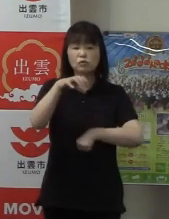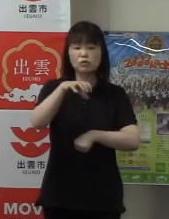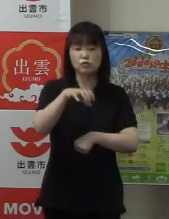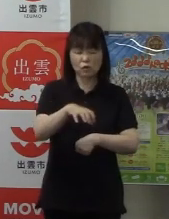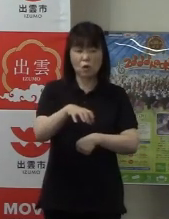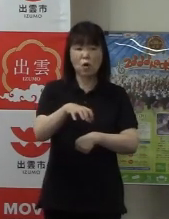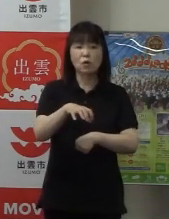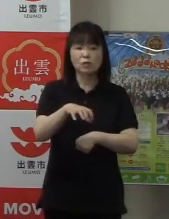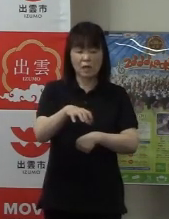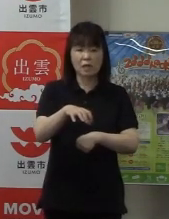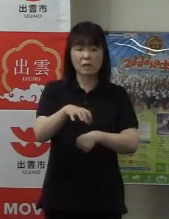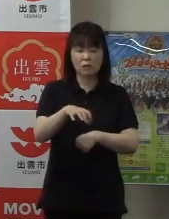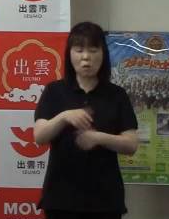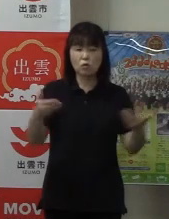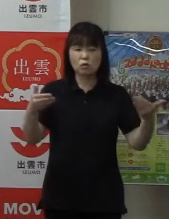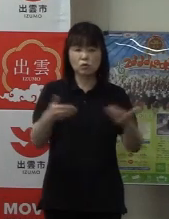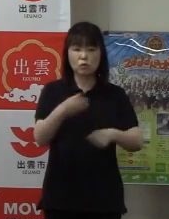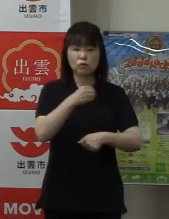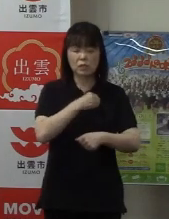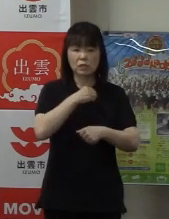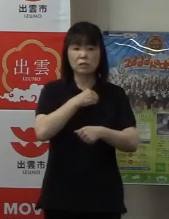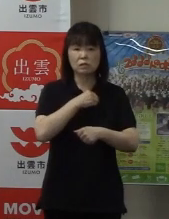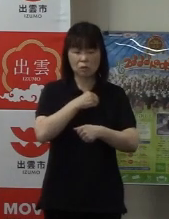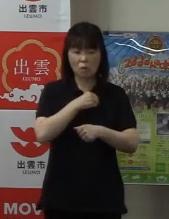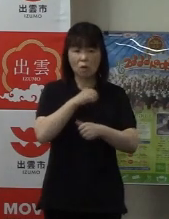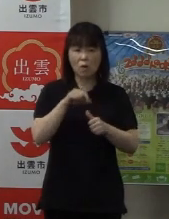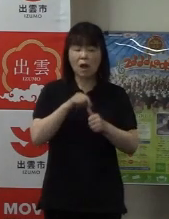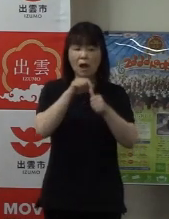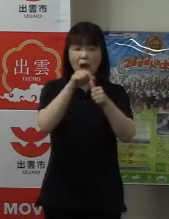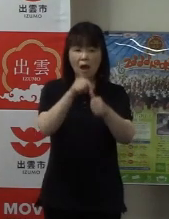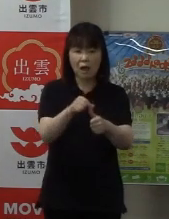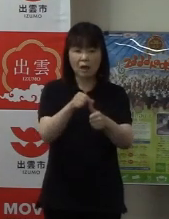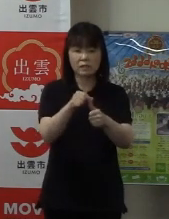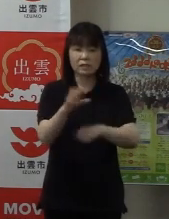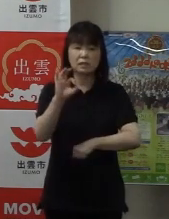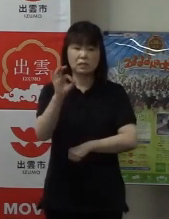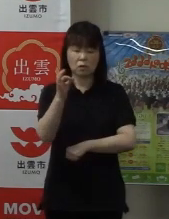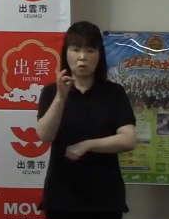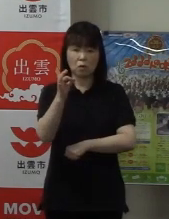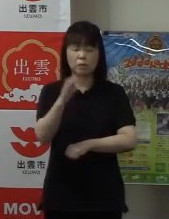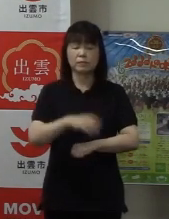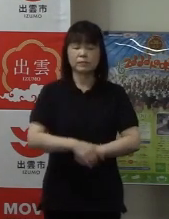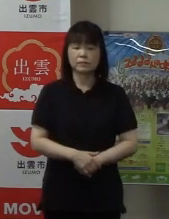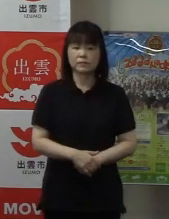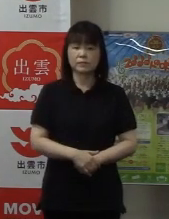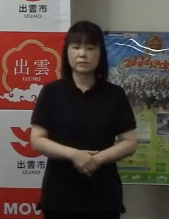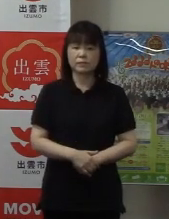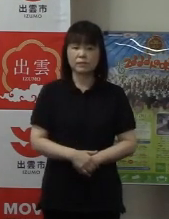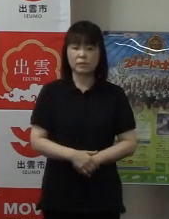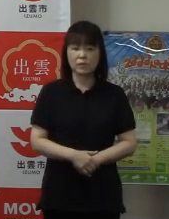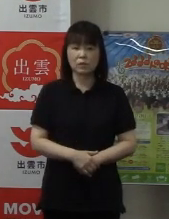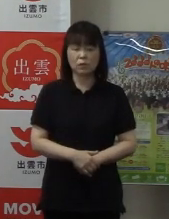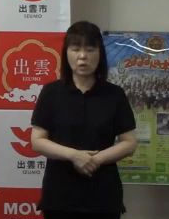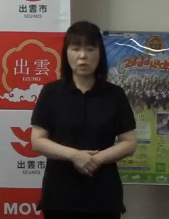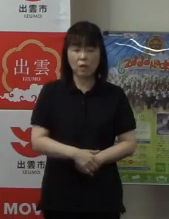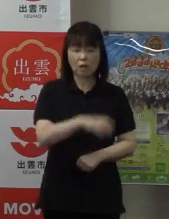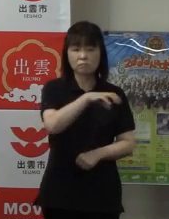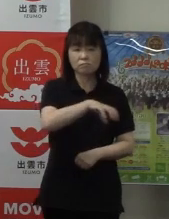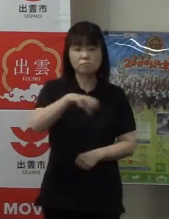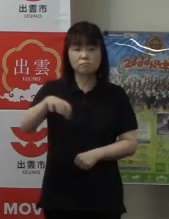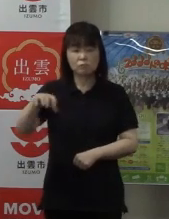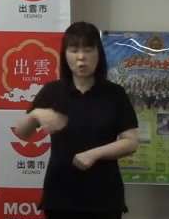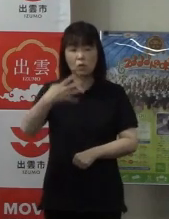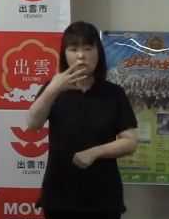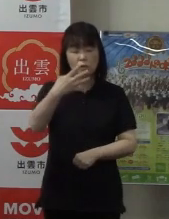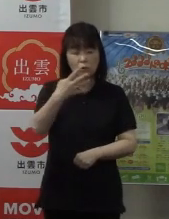籍児童の加配職員の雇用補助金の追加であります。これは当初4施設を見込ん